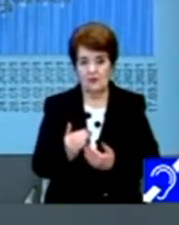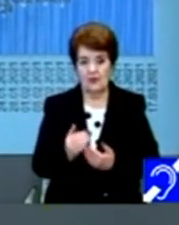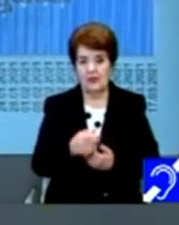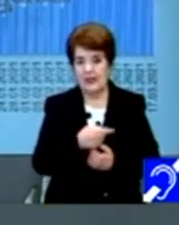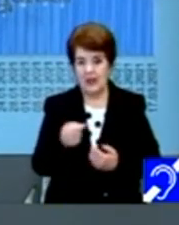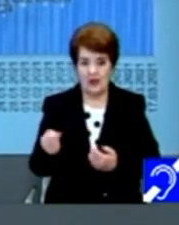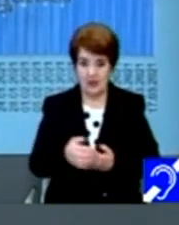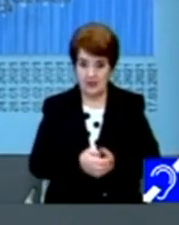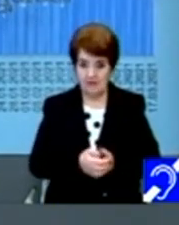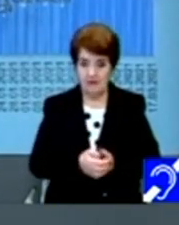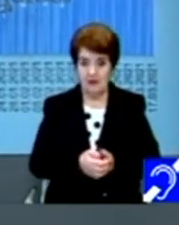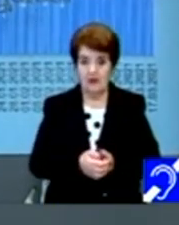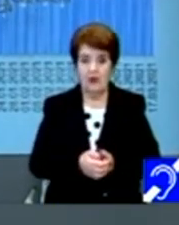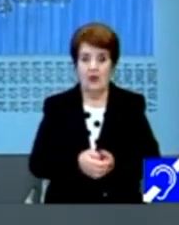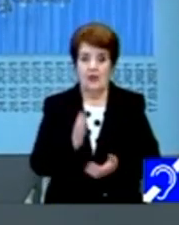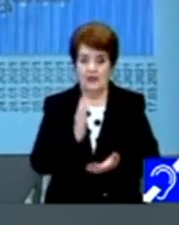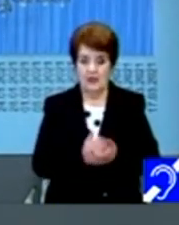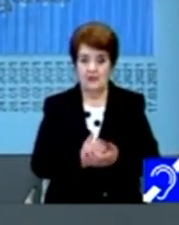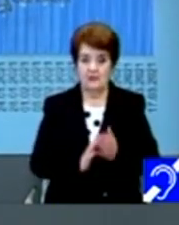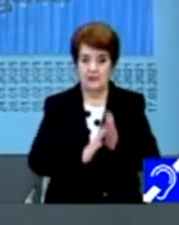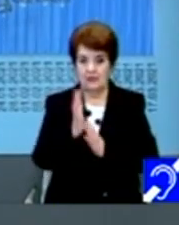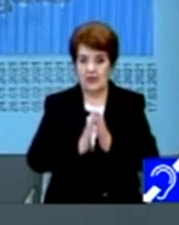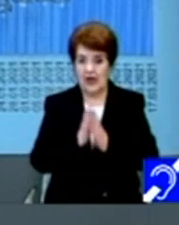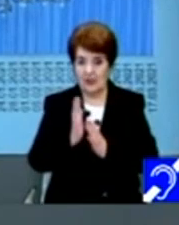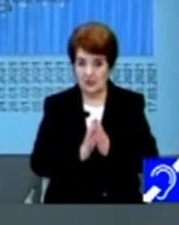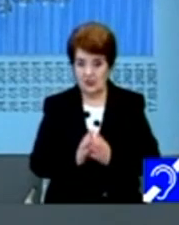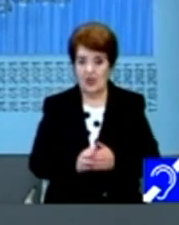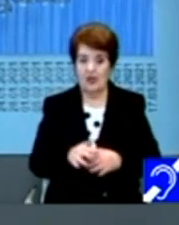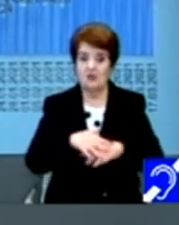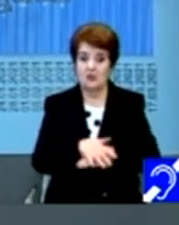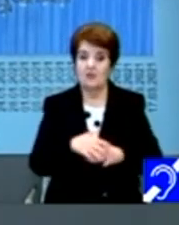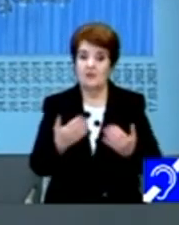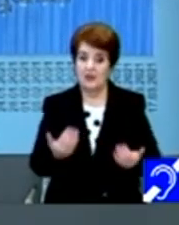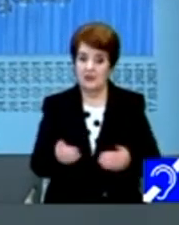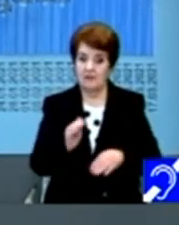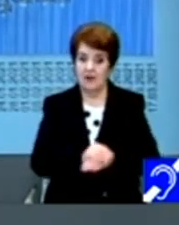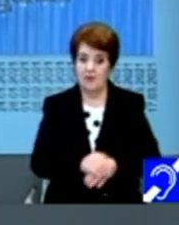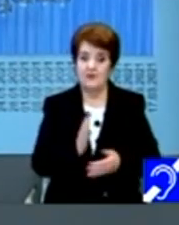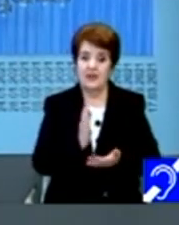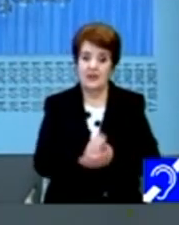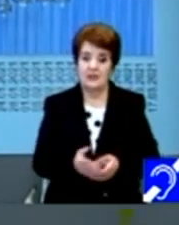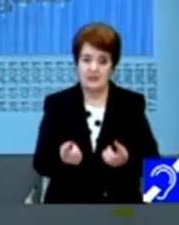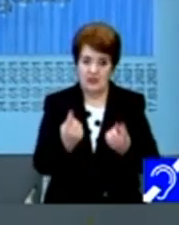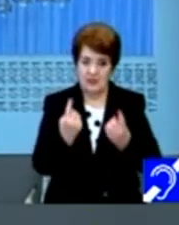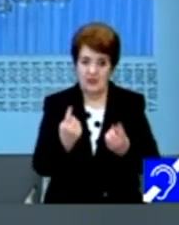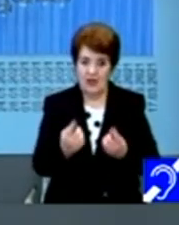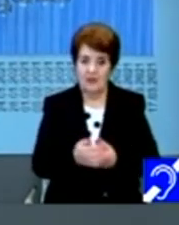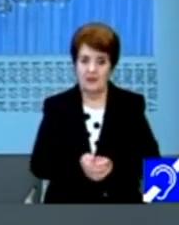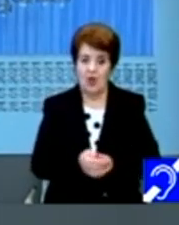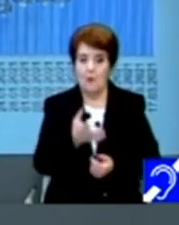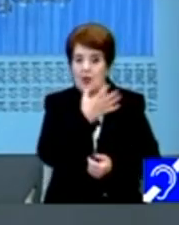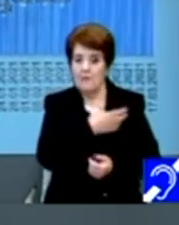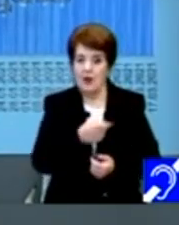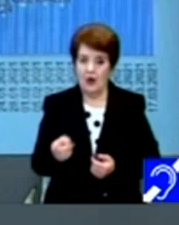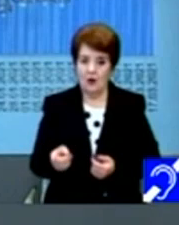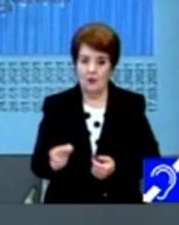negativă. Numărul de cazuri este în creștere și cifra de astăzi, de fapt, este cea mai înaltă pe